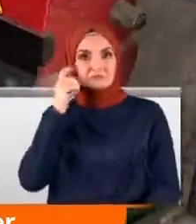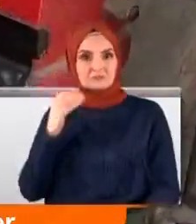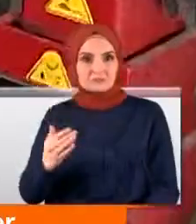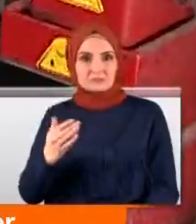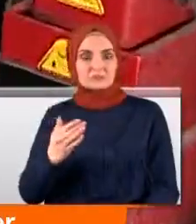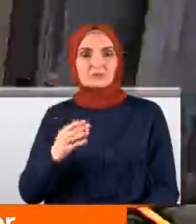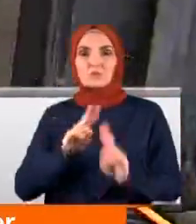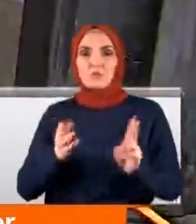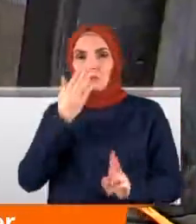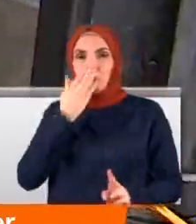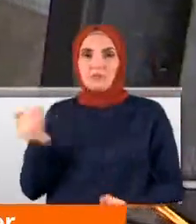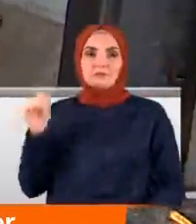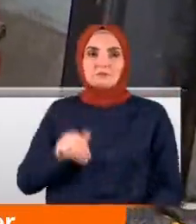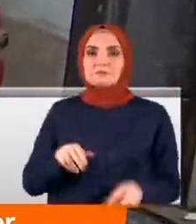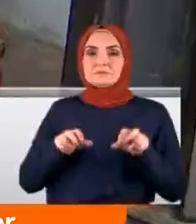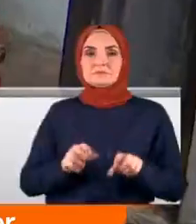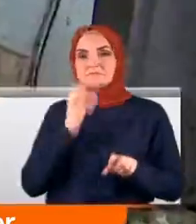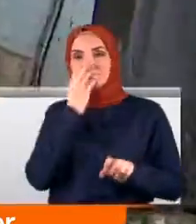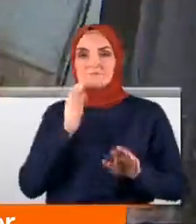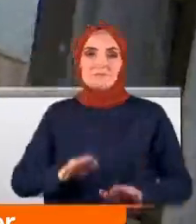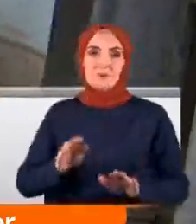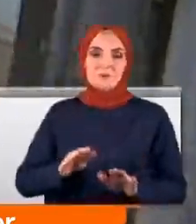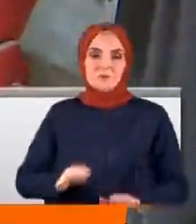gece geliyorum. Neden? Kulu kula yardım edelim diye.